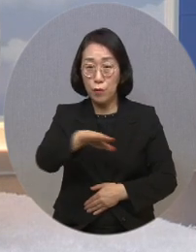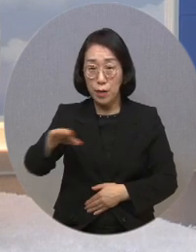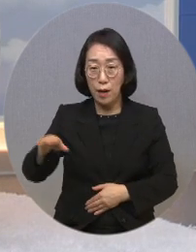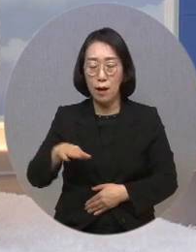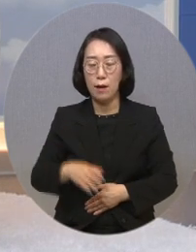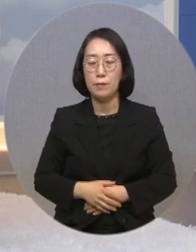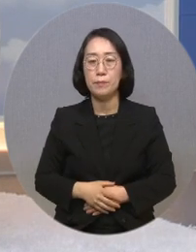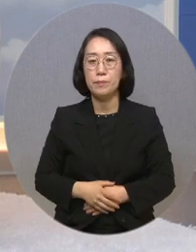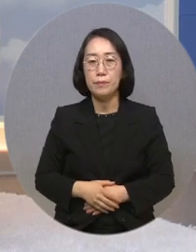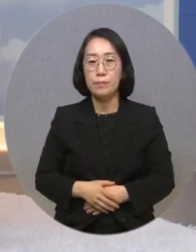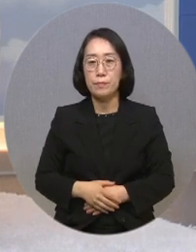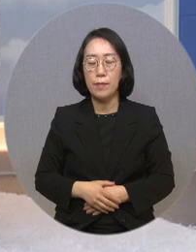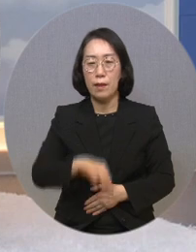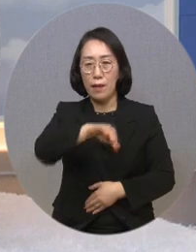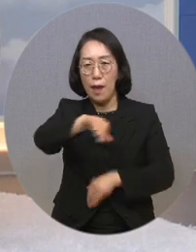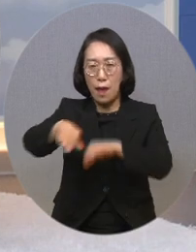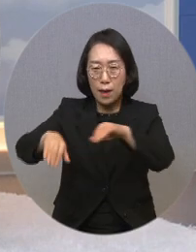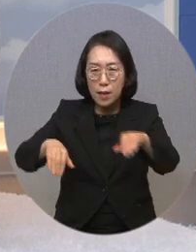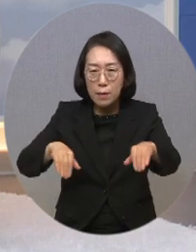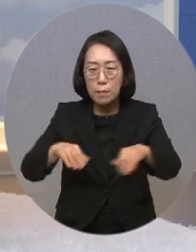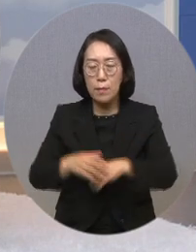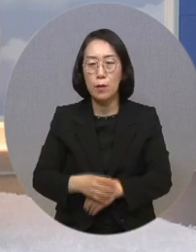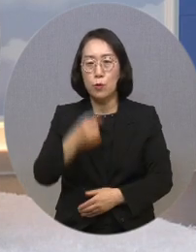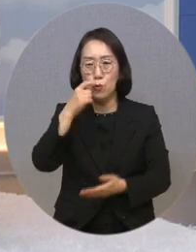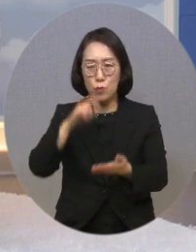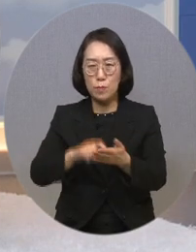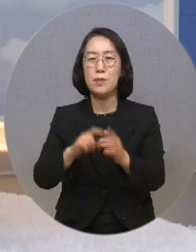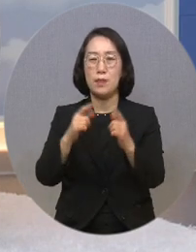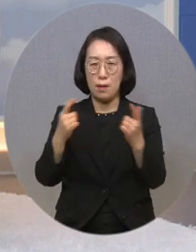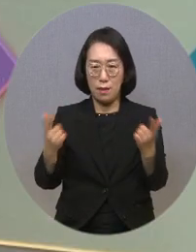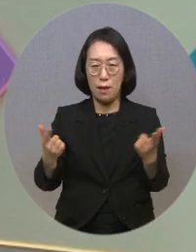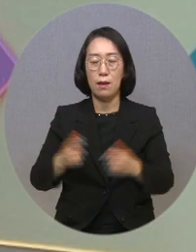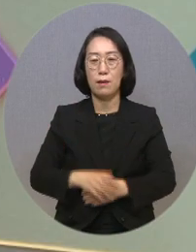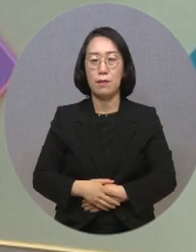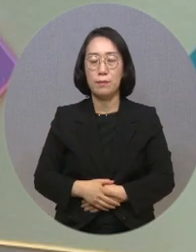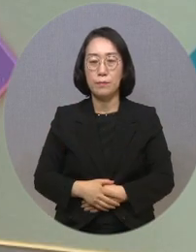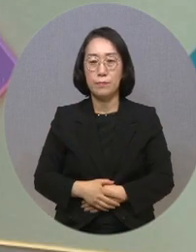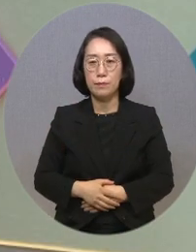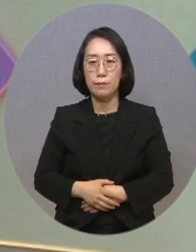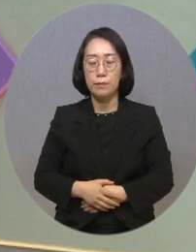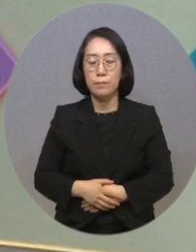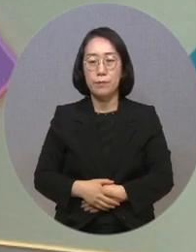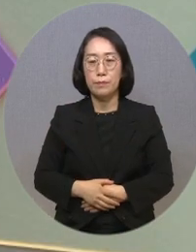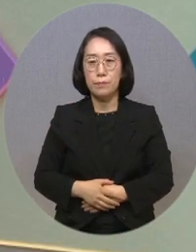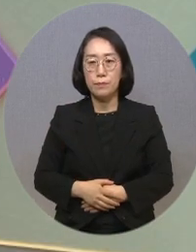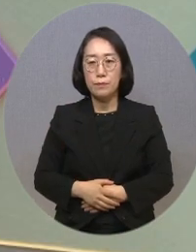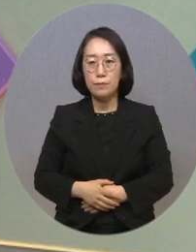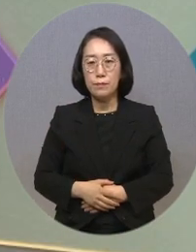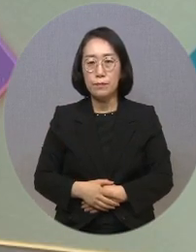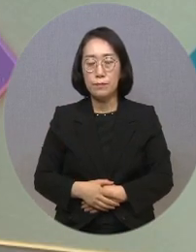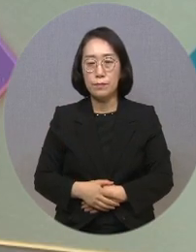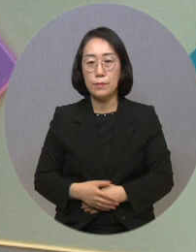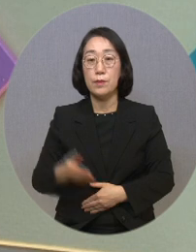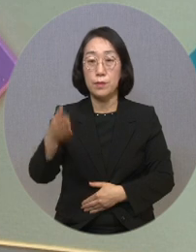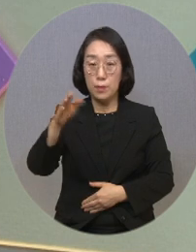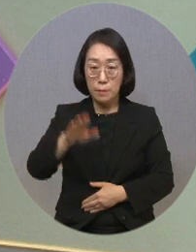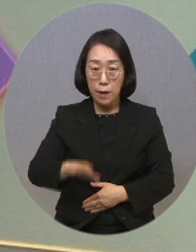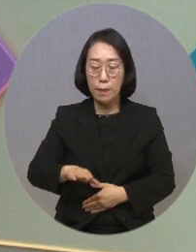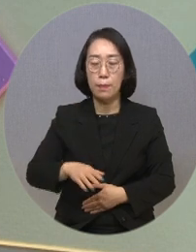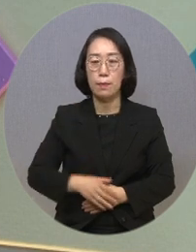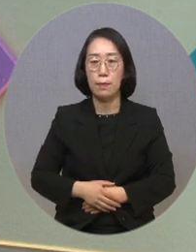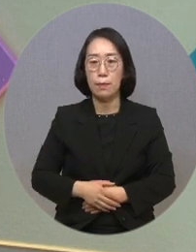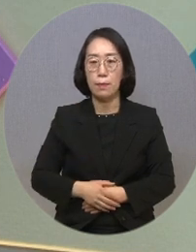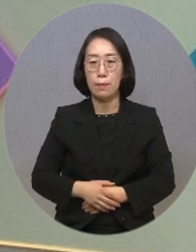적극적으로 개입을 할 수 있는 여지가 적어서 이제 그런 거에 좀 한계를 느끼고요. 네. 그렇지만 저희들도